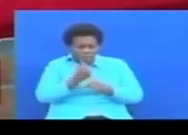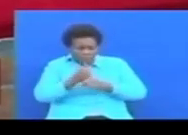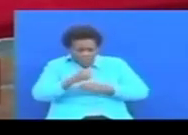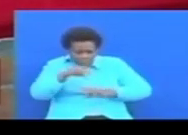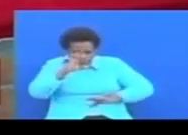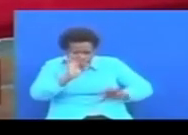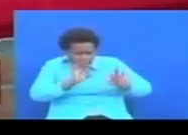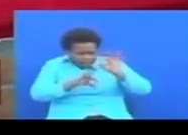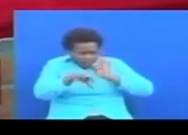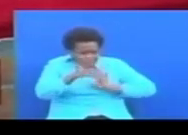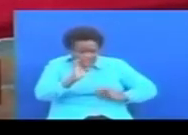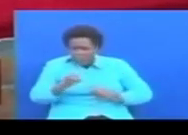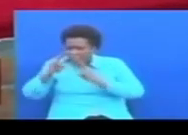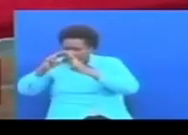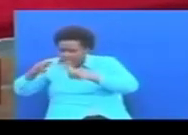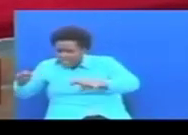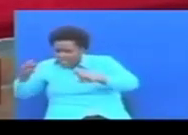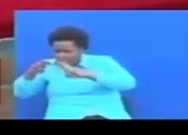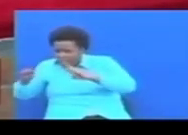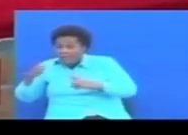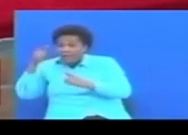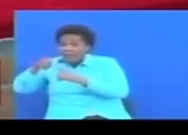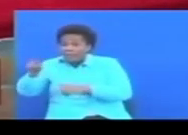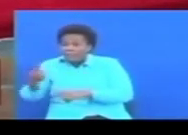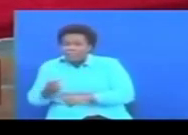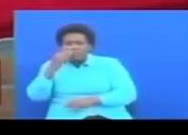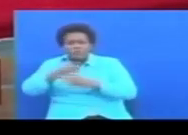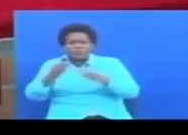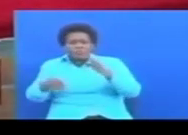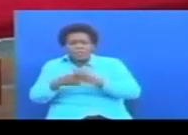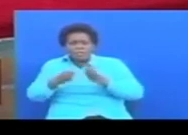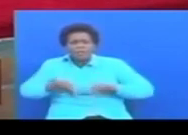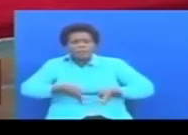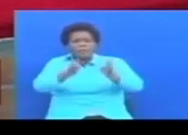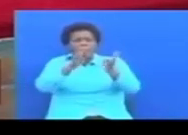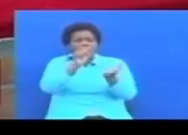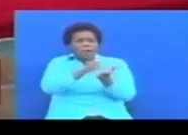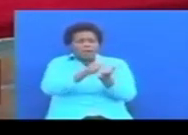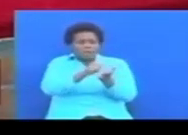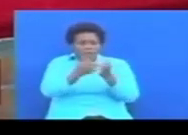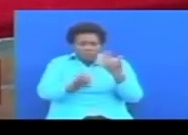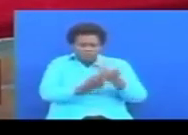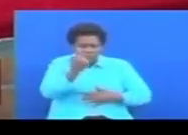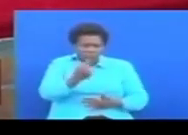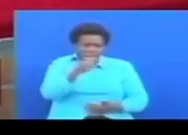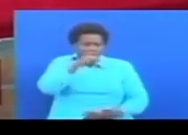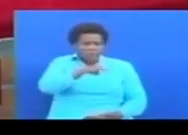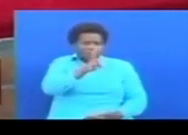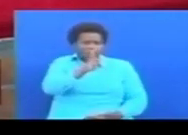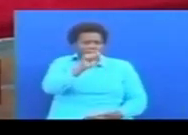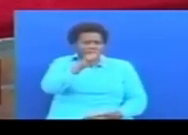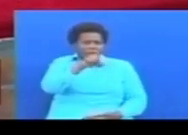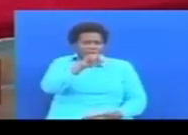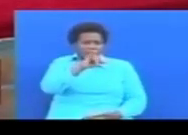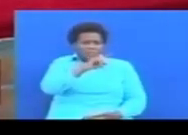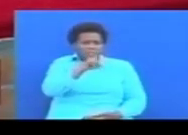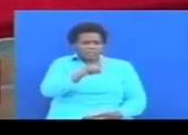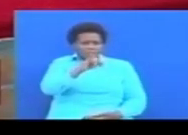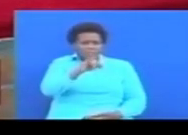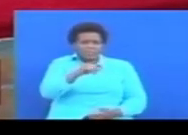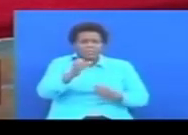kina ili kuijenga kwa kiwango cha lami kwa barabara ya Mbalizi cha Ng'ombe Mkwajuni Patamela Makongoros kilomita